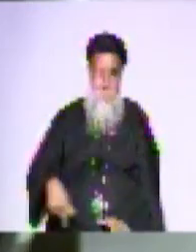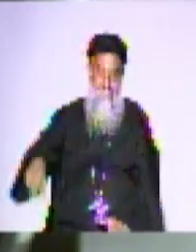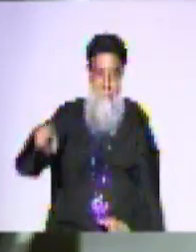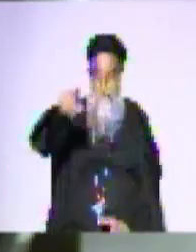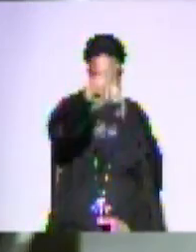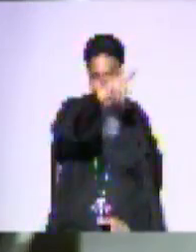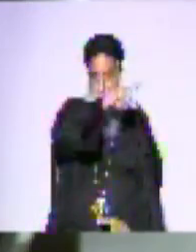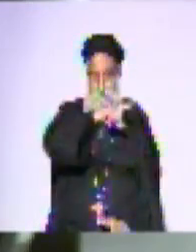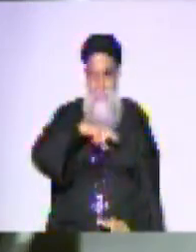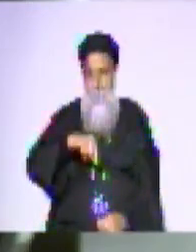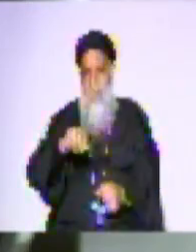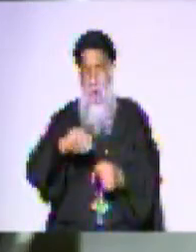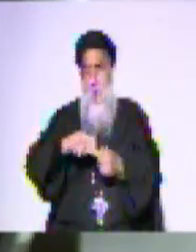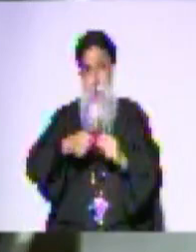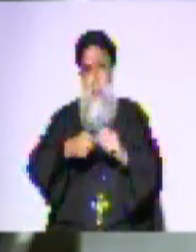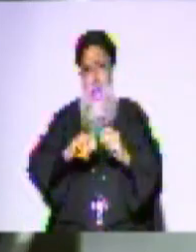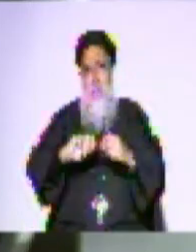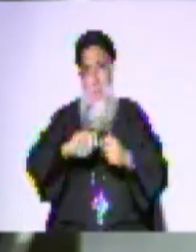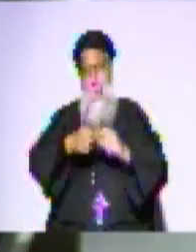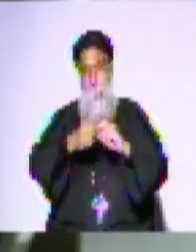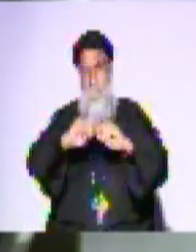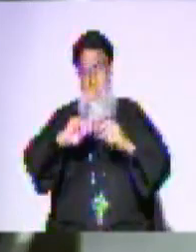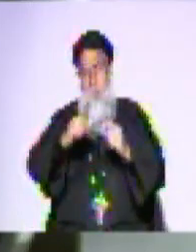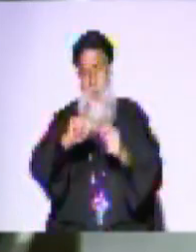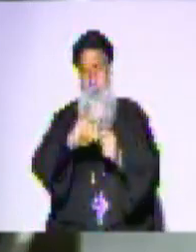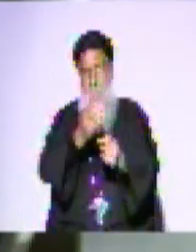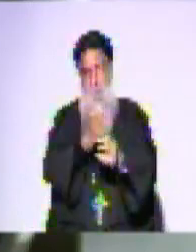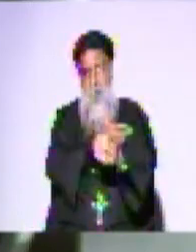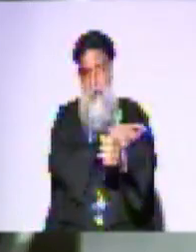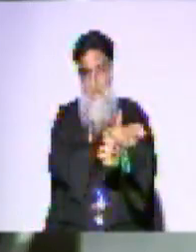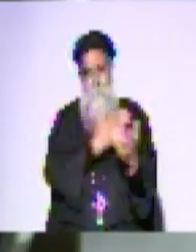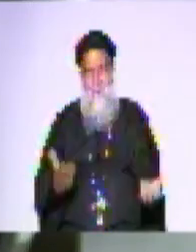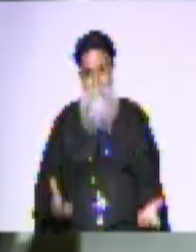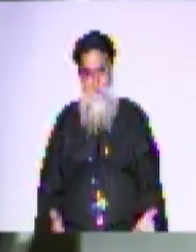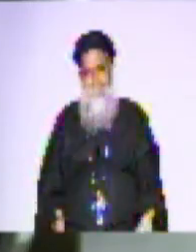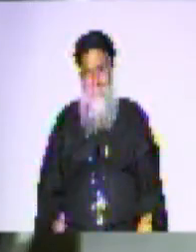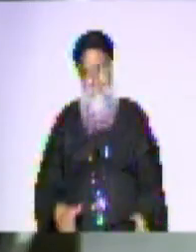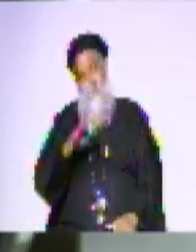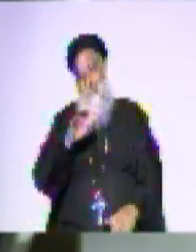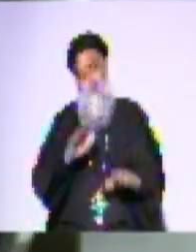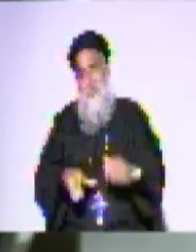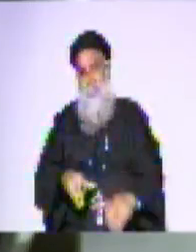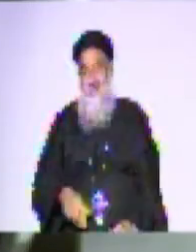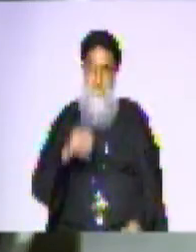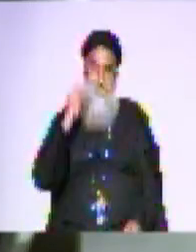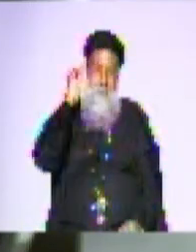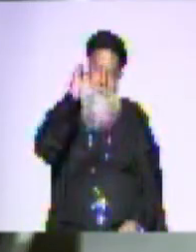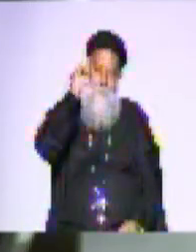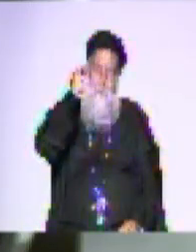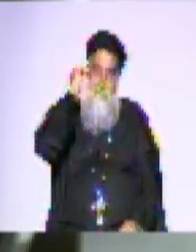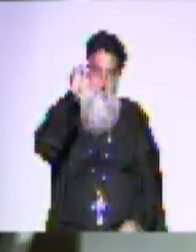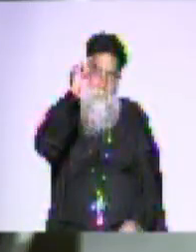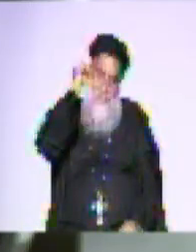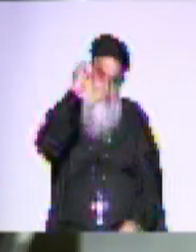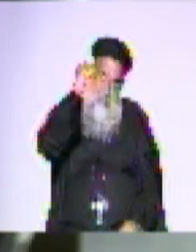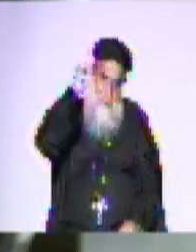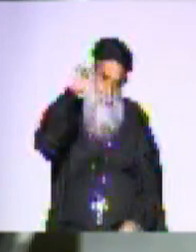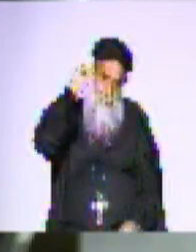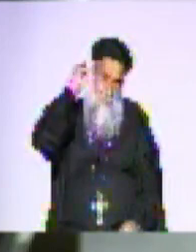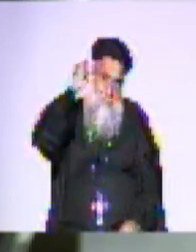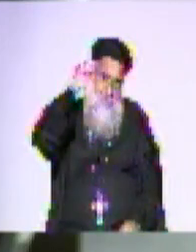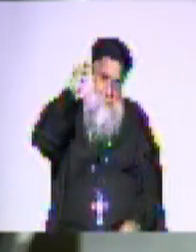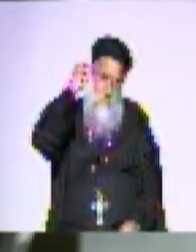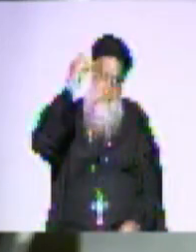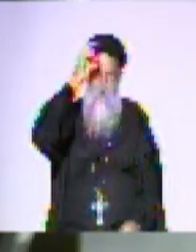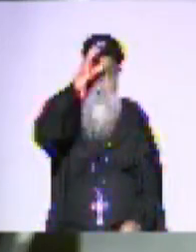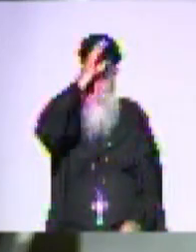الملايين الملايين اللي هيتحاسبوا ويقول له انت عملت كذا والحكم عليك كذا؟ الاباء بيقولوا